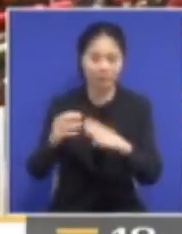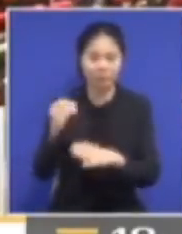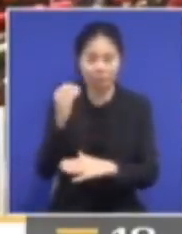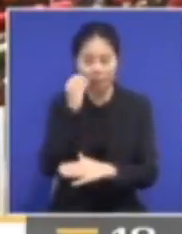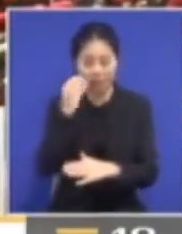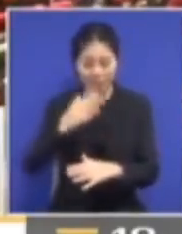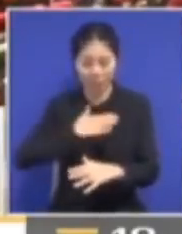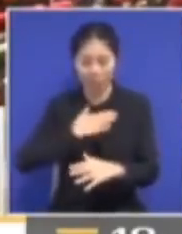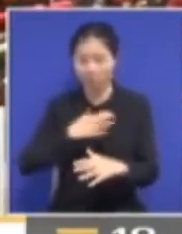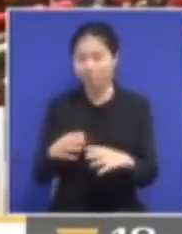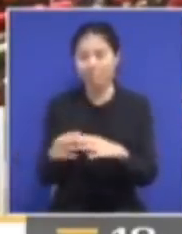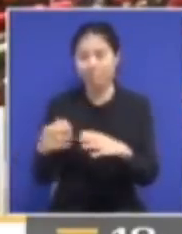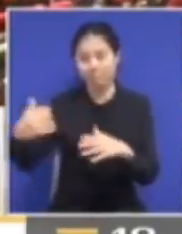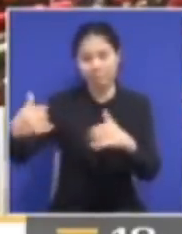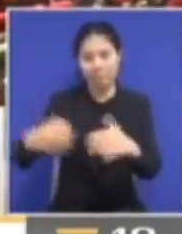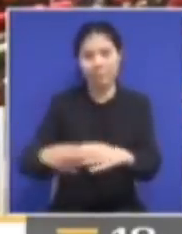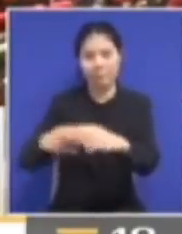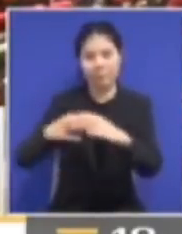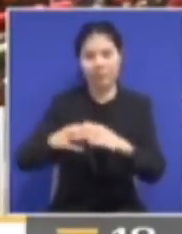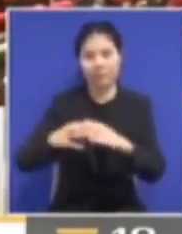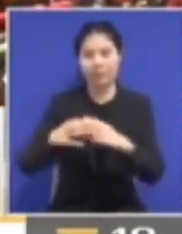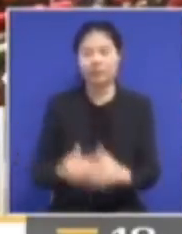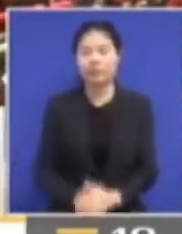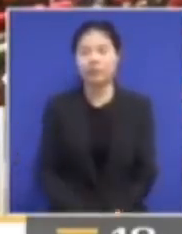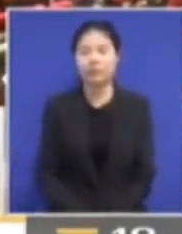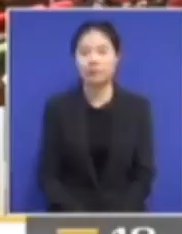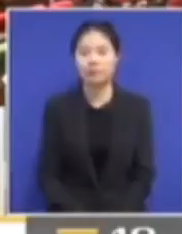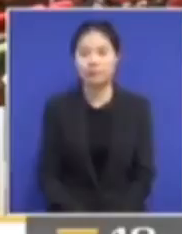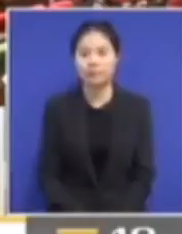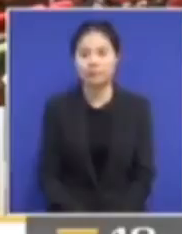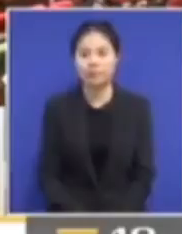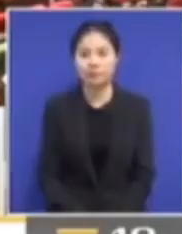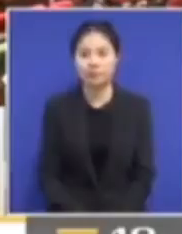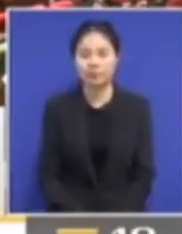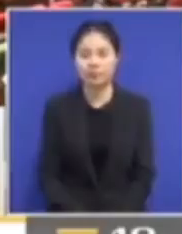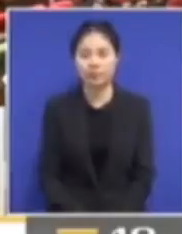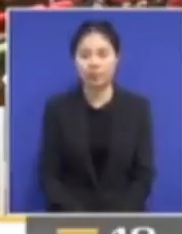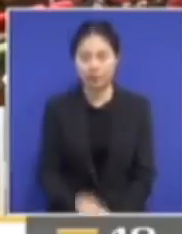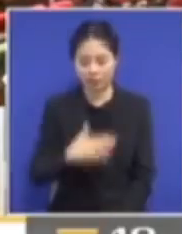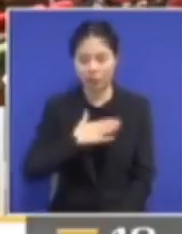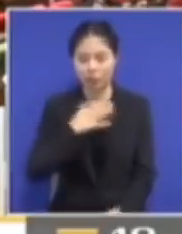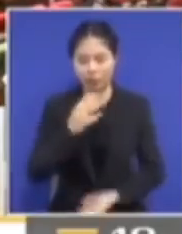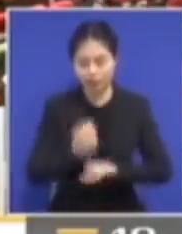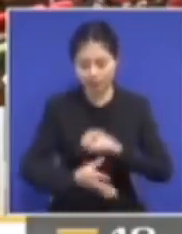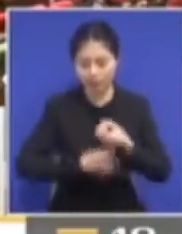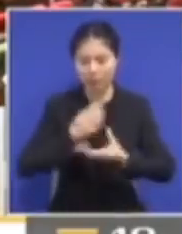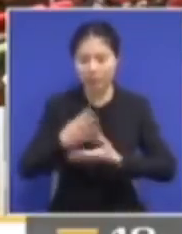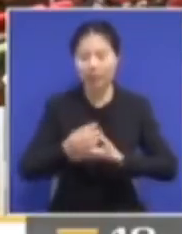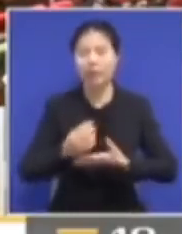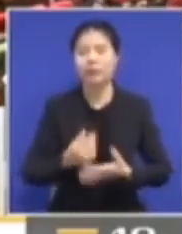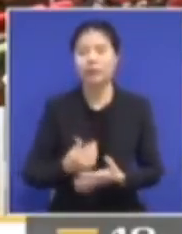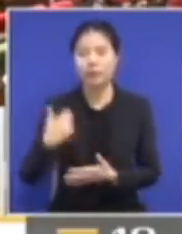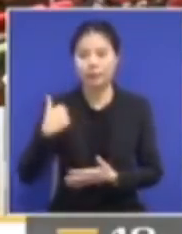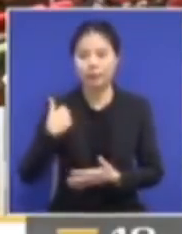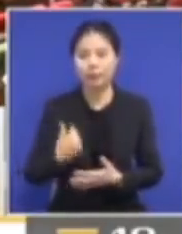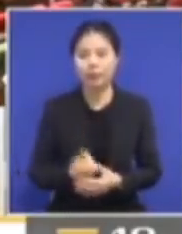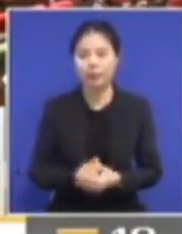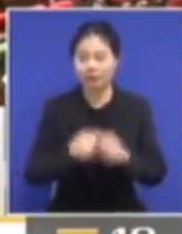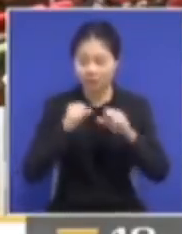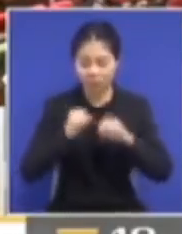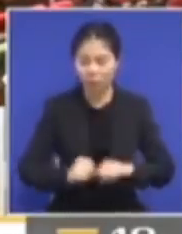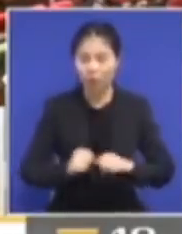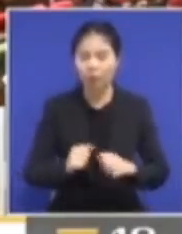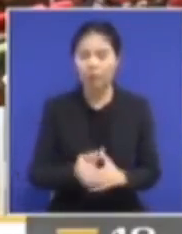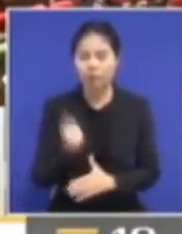นะครับ ไม่ก็ของท่านพลเอกปรีชาก่อน ครับก็เป็นไปตามที่ผมอภิปรายนะครับ ท่านก็ยืนยันก็ต้องไป